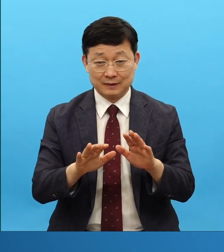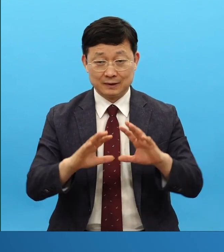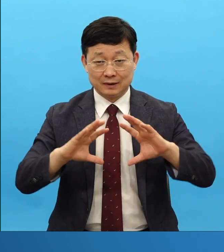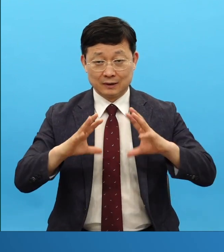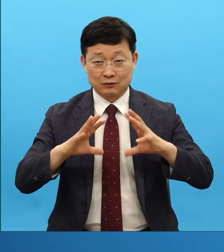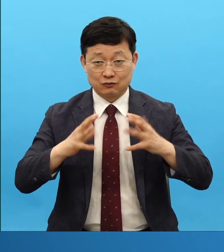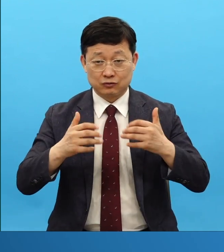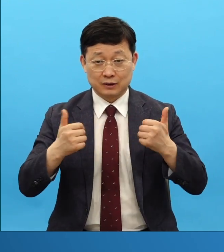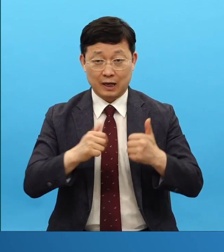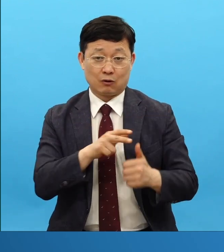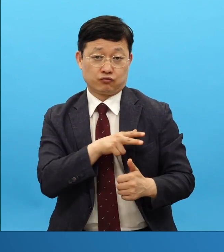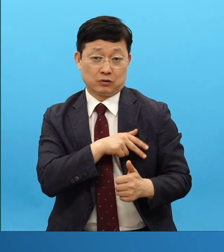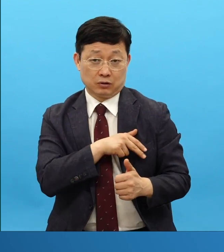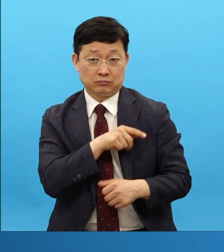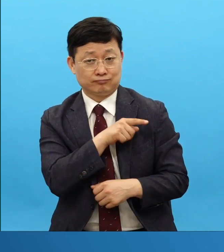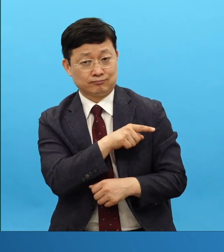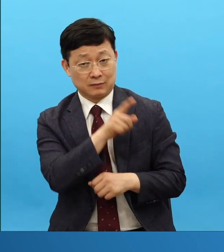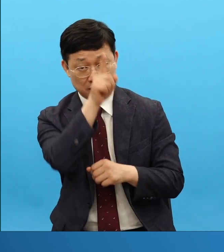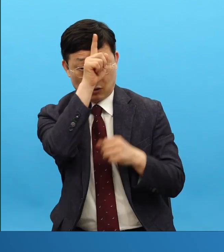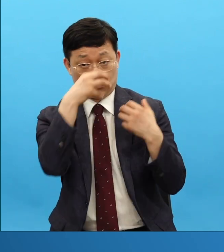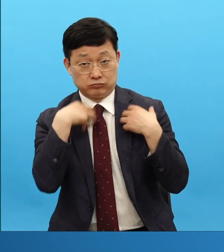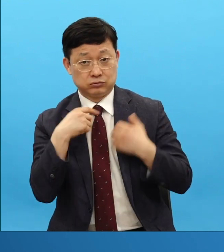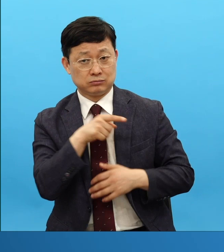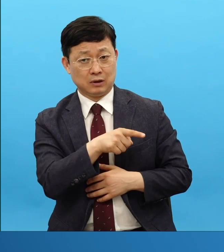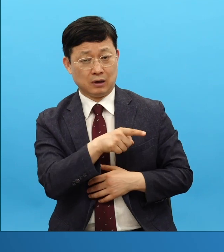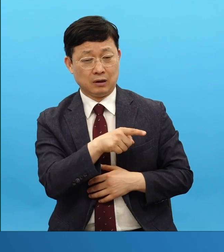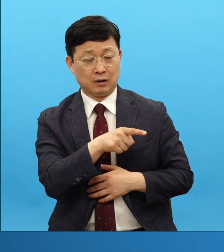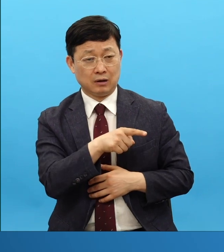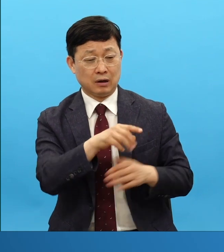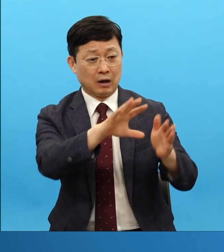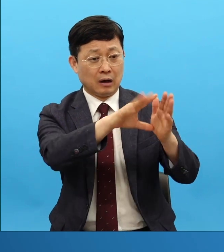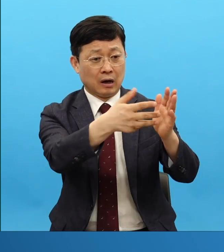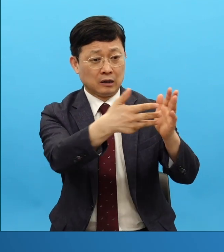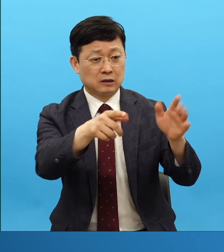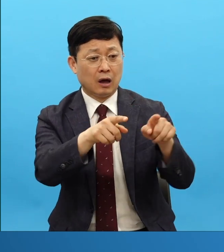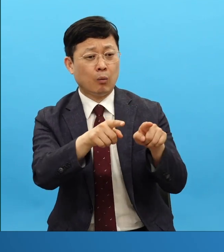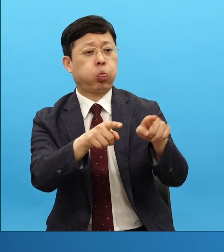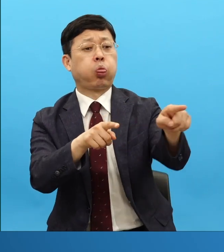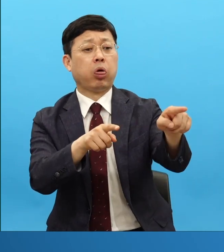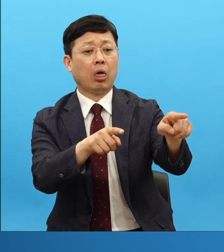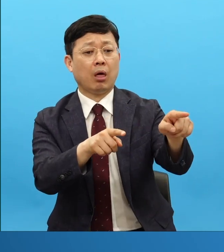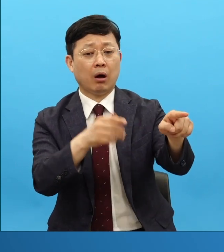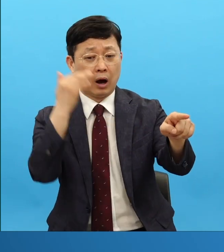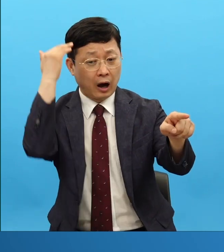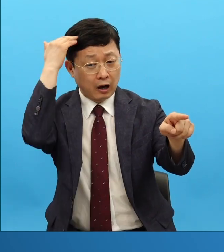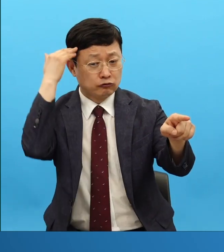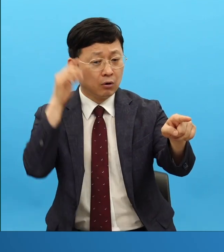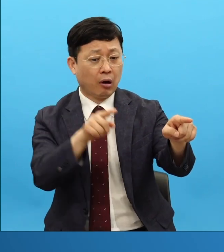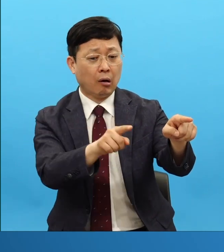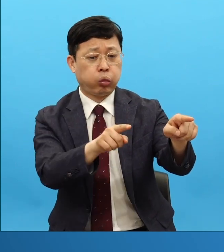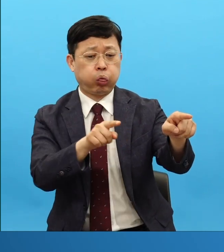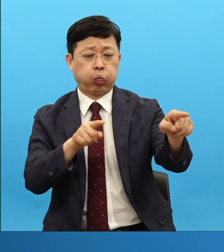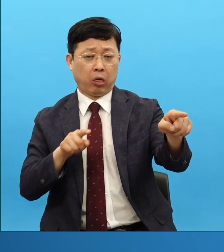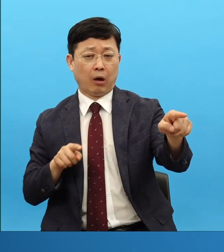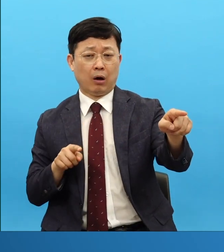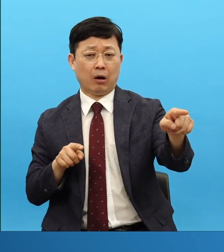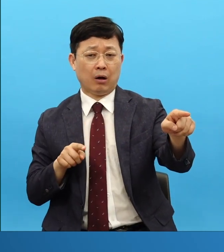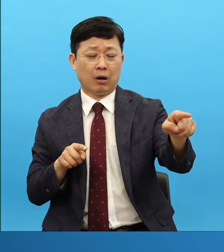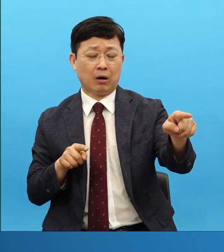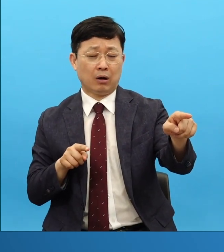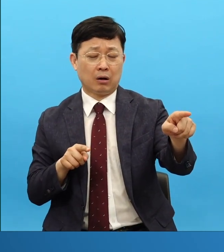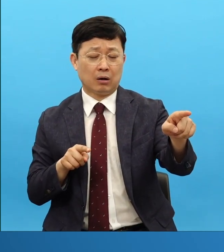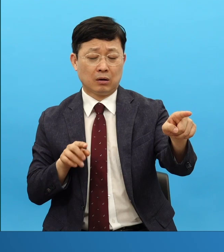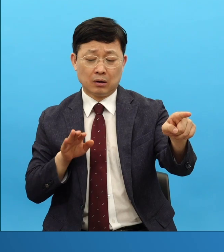국회의원들이나 정부들도 보면 굉장히 시대에 뒤떨어져요. 지금 빨리 다민족이 뿌리 내릴 수 있는 걸 만들어야